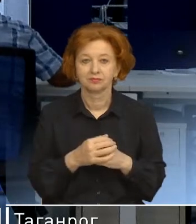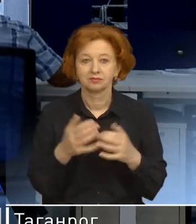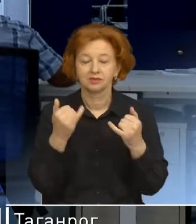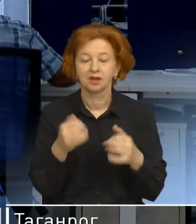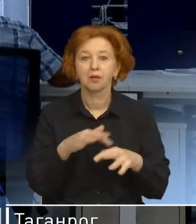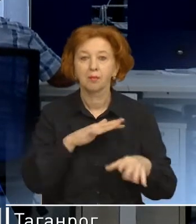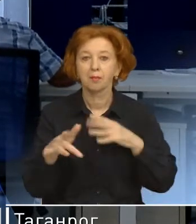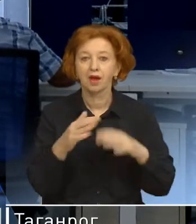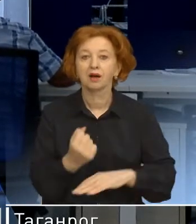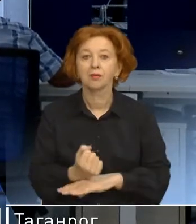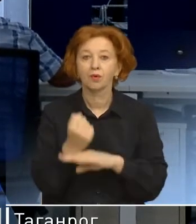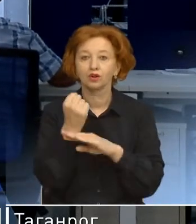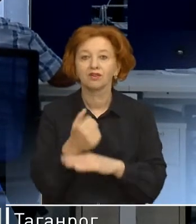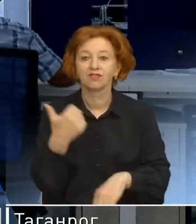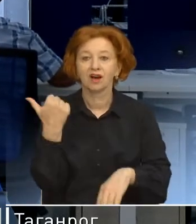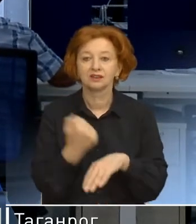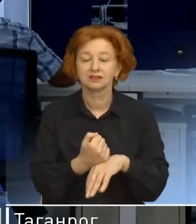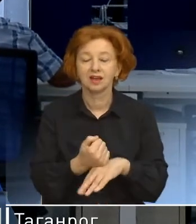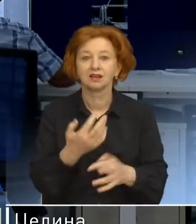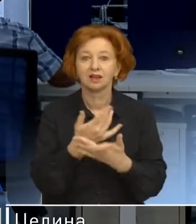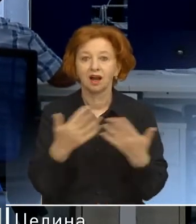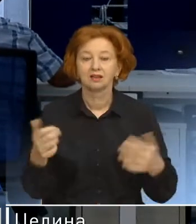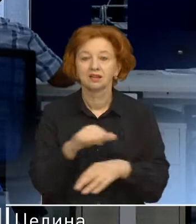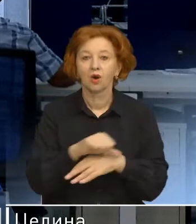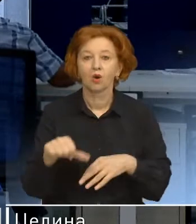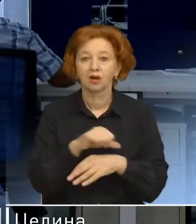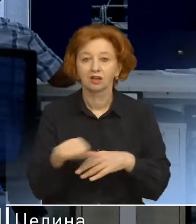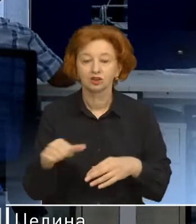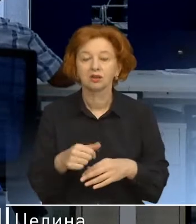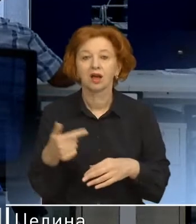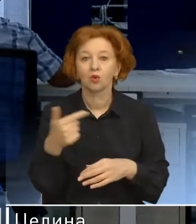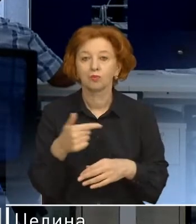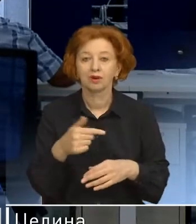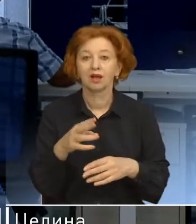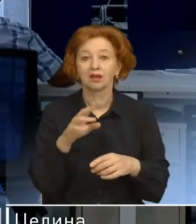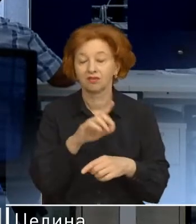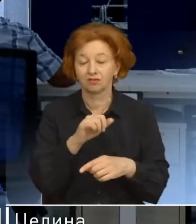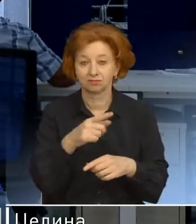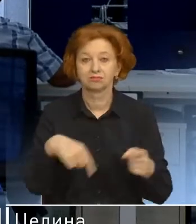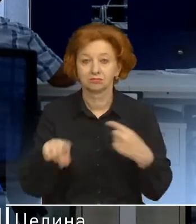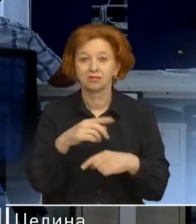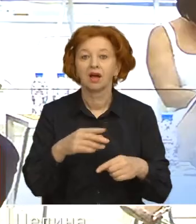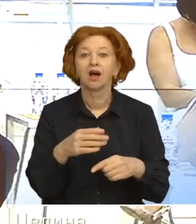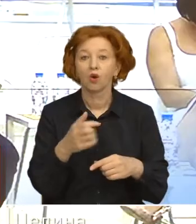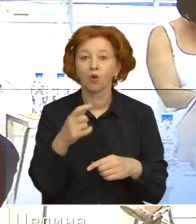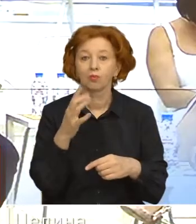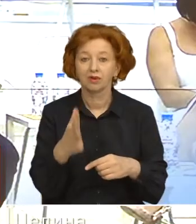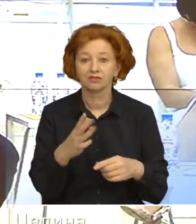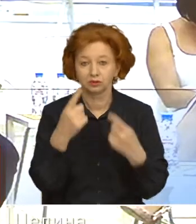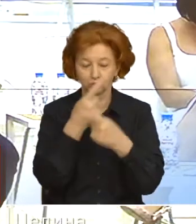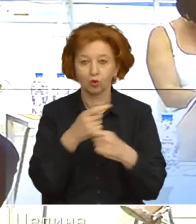Меры поддержки бизнеса, вакцинация, новые ограничения, темы встречи губернатора с донскими предпринимателями. Василий Голубев